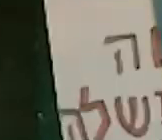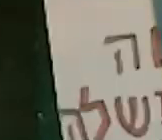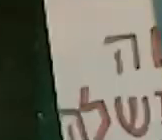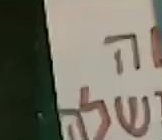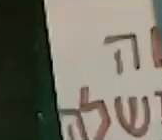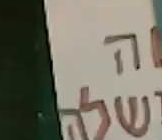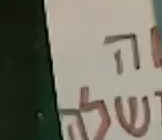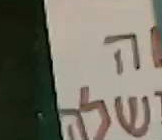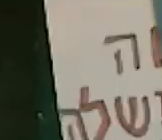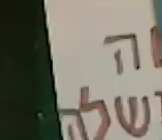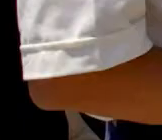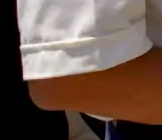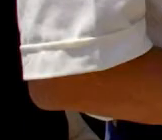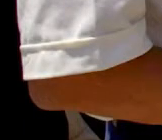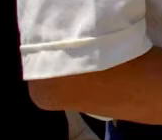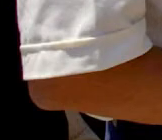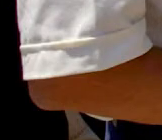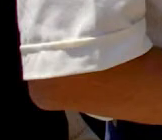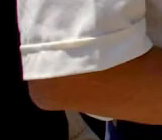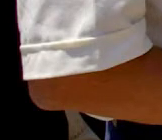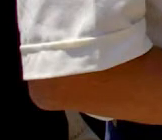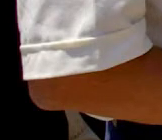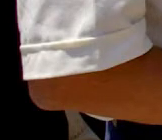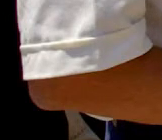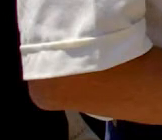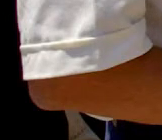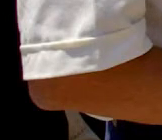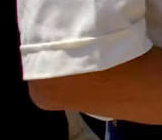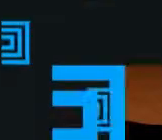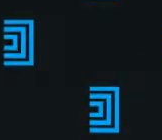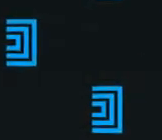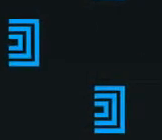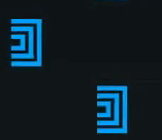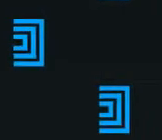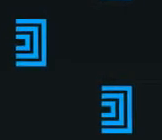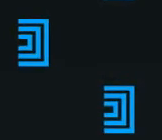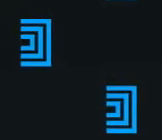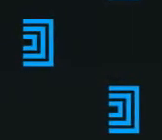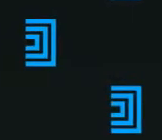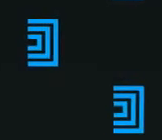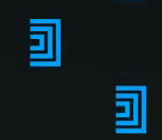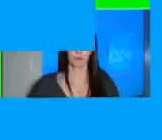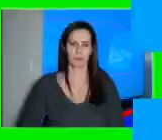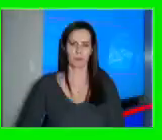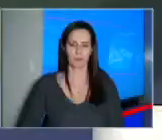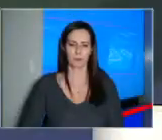לי מבפנים. גם אם תהיה לצידי זה לא יספיק לי אף פעם.